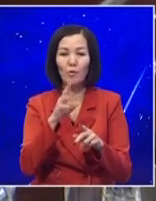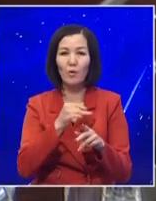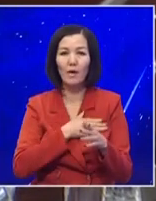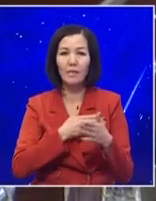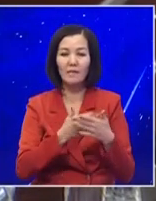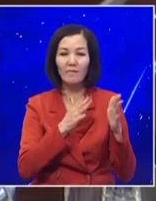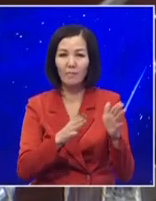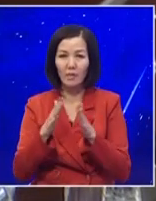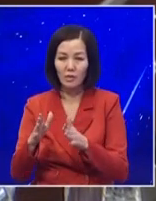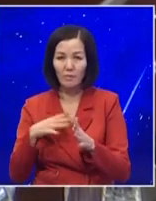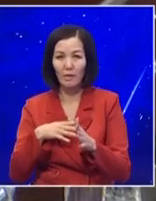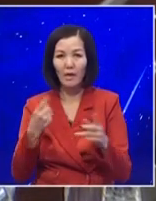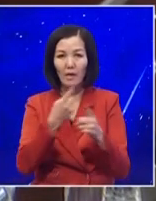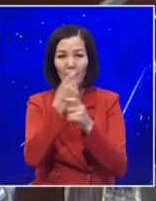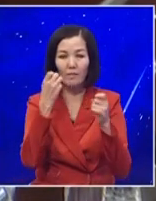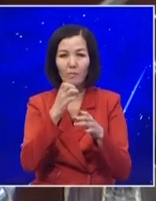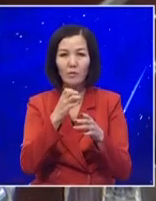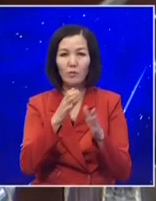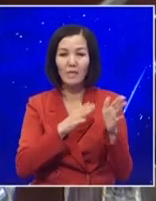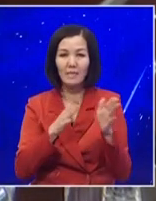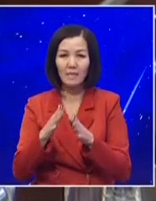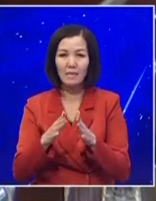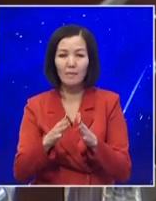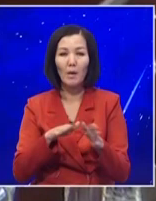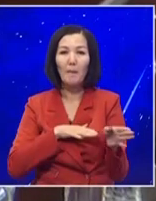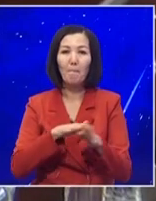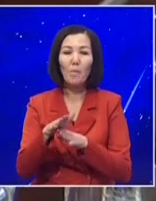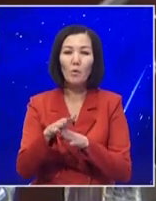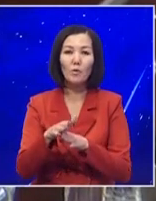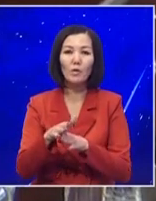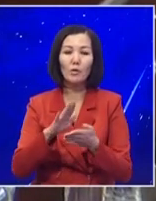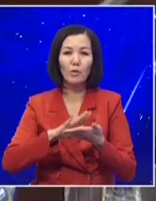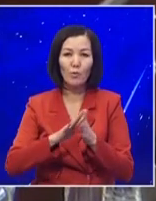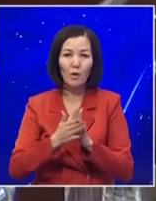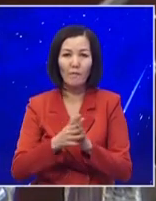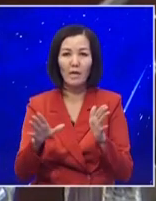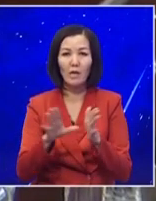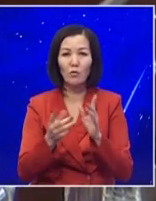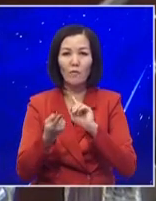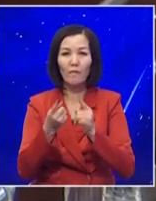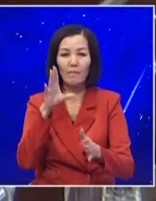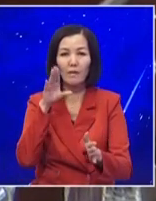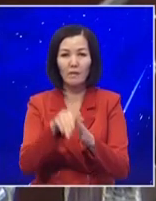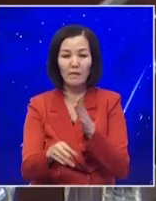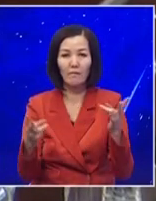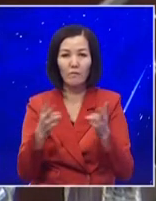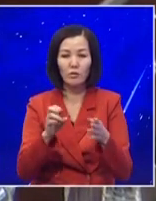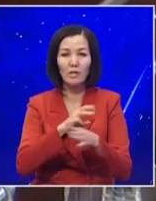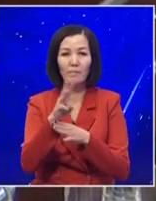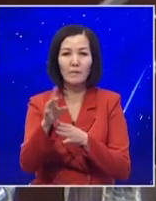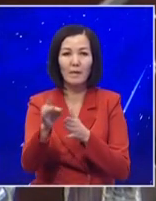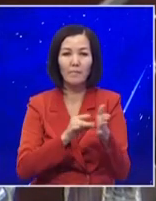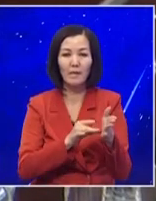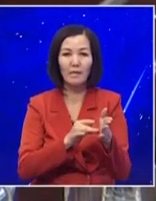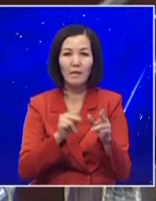на основе данных информационных систем. Также необходим полный перевод трудовых договоров в электронный формат, что позволит обеспечить оперативный